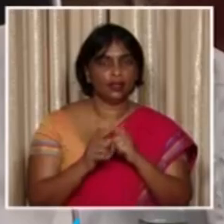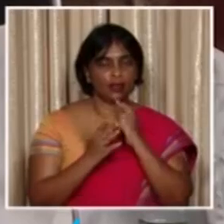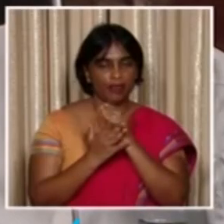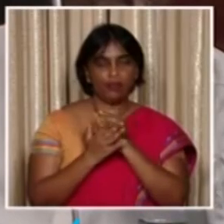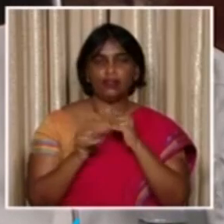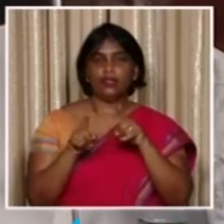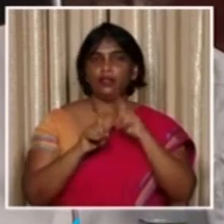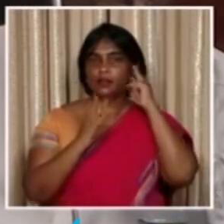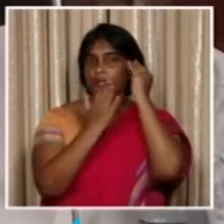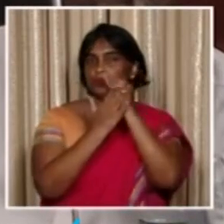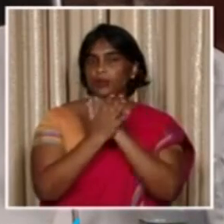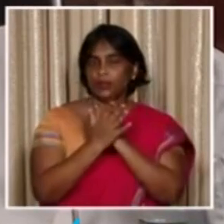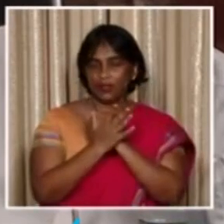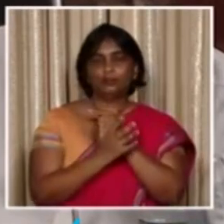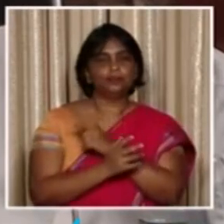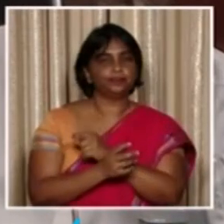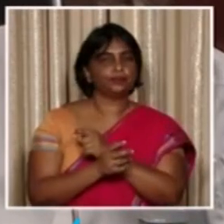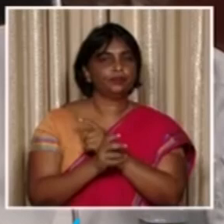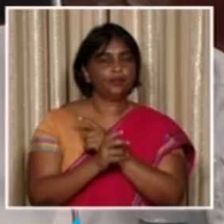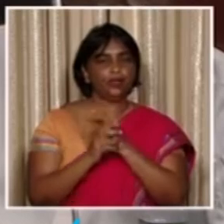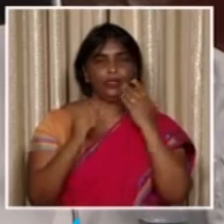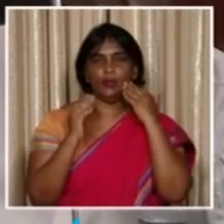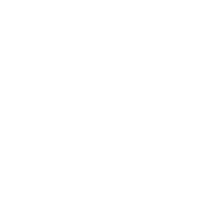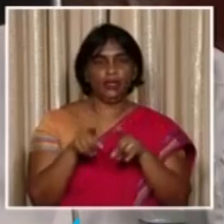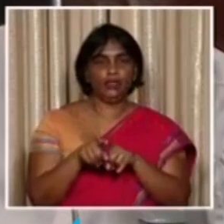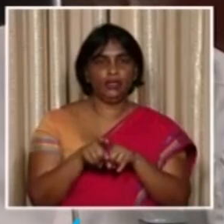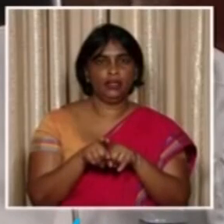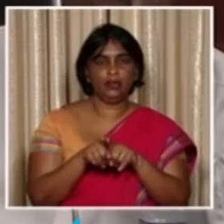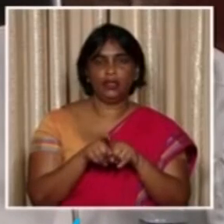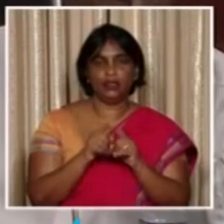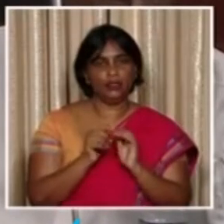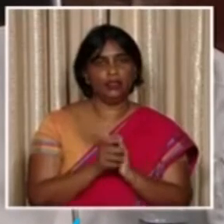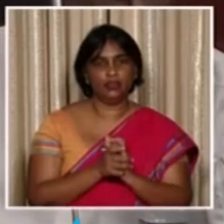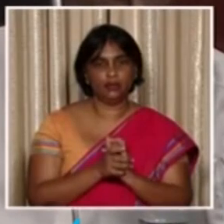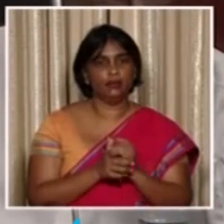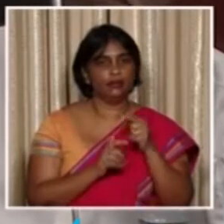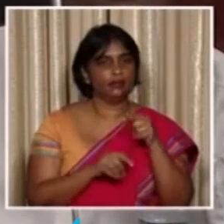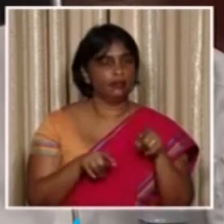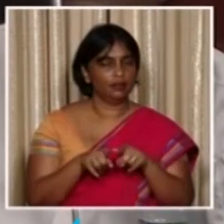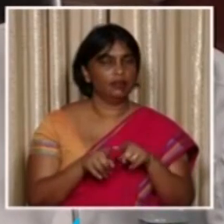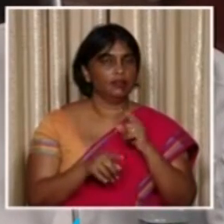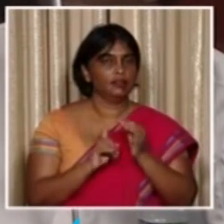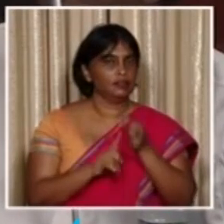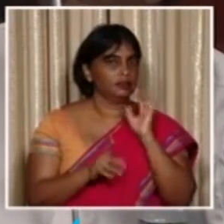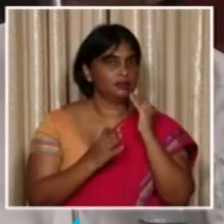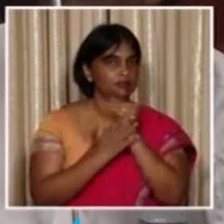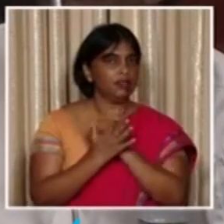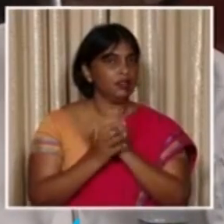were all confirmed through the commission report. This video should be investigated in depth. ජනාධිපති කොෂේ වාර්තාවේ සනාථ